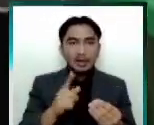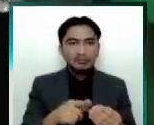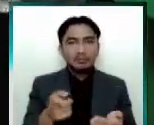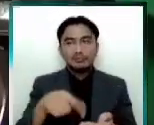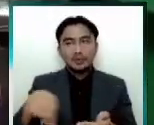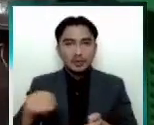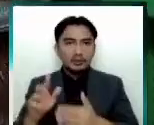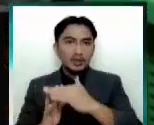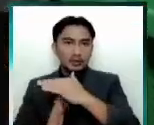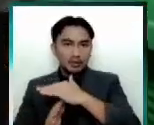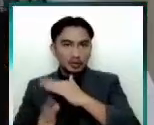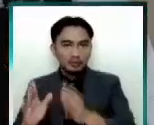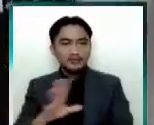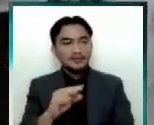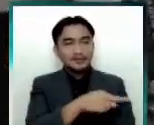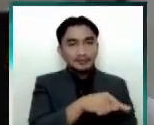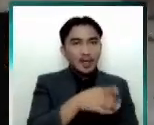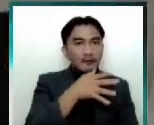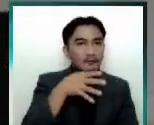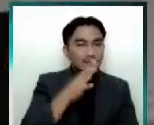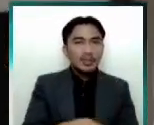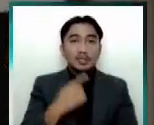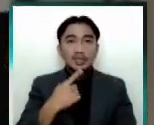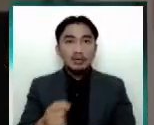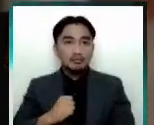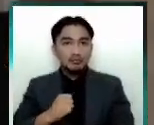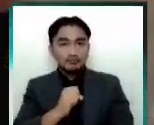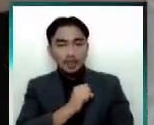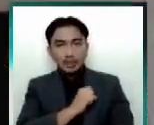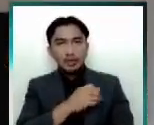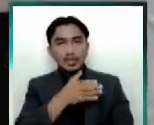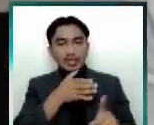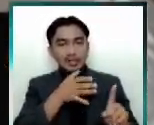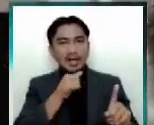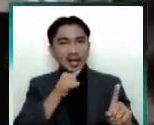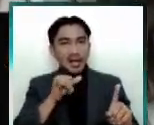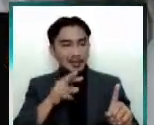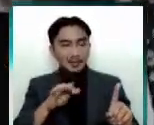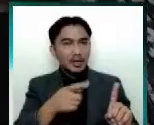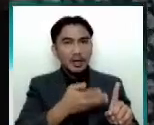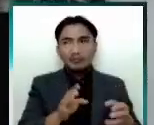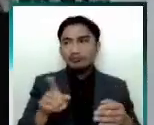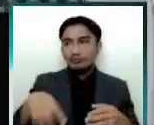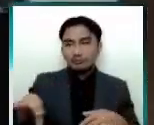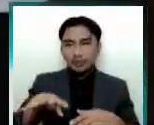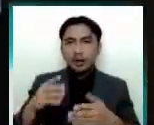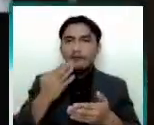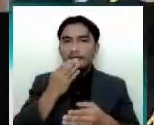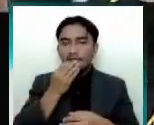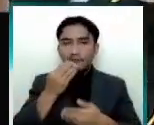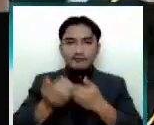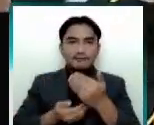ng mga magsasaka. Sabi pa ni Marcos, pating mga food chain ay umaaray na sa mahal ng presyo ng